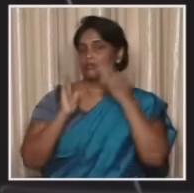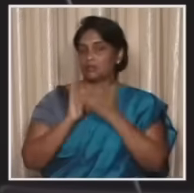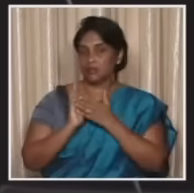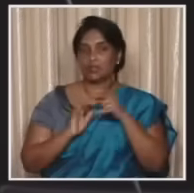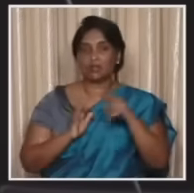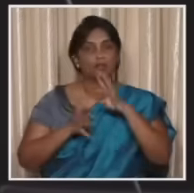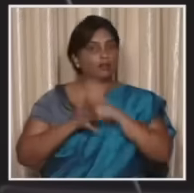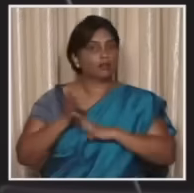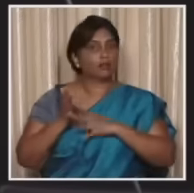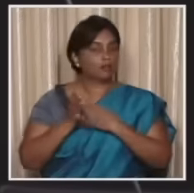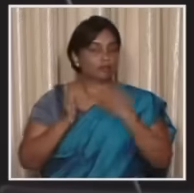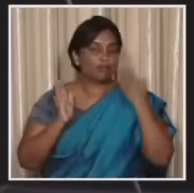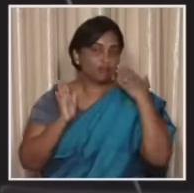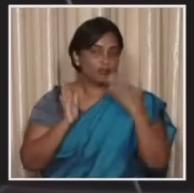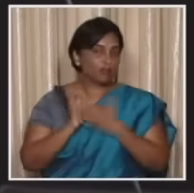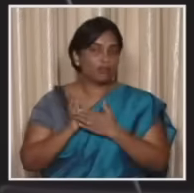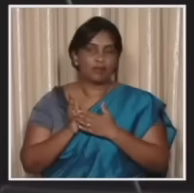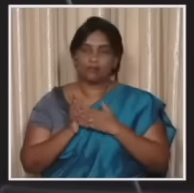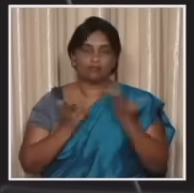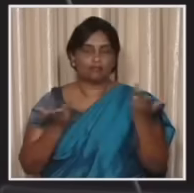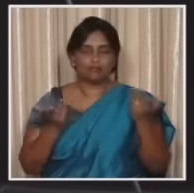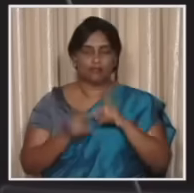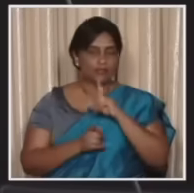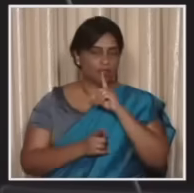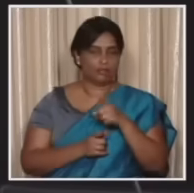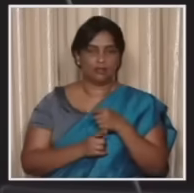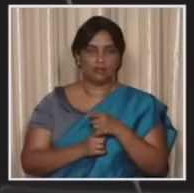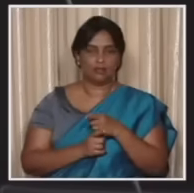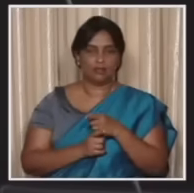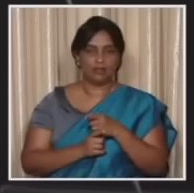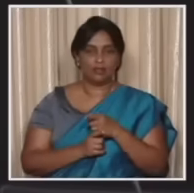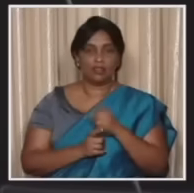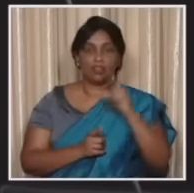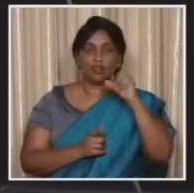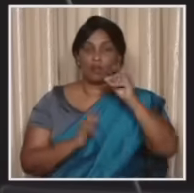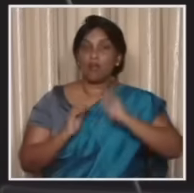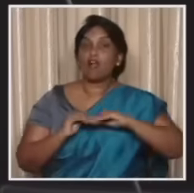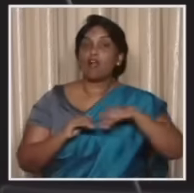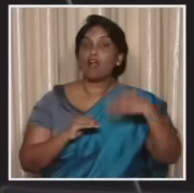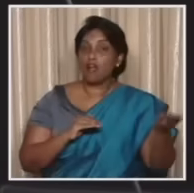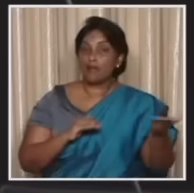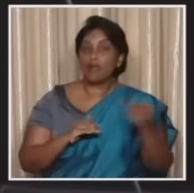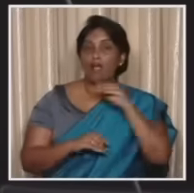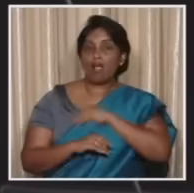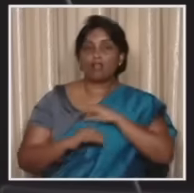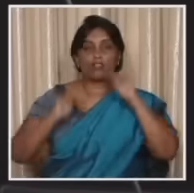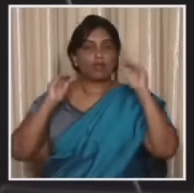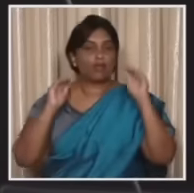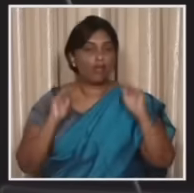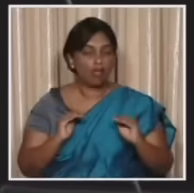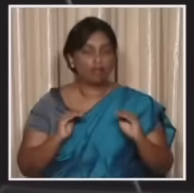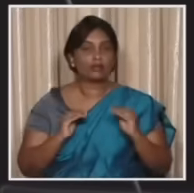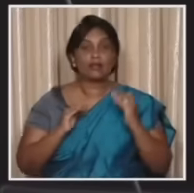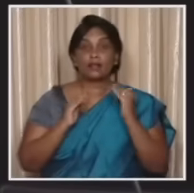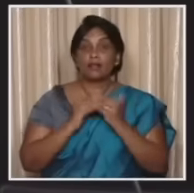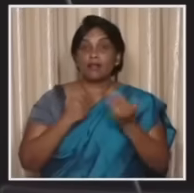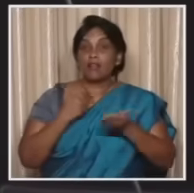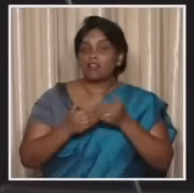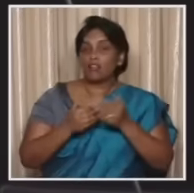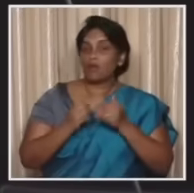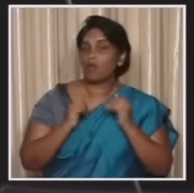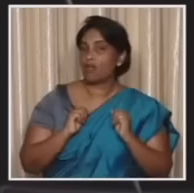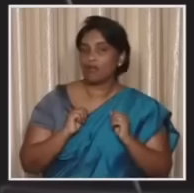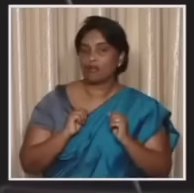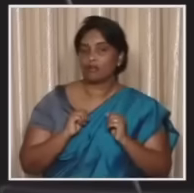මේ අයවැය යෝජනාවල කොහෙවත් නැ මේ කොළඹින් පිට අඩු ආදායම් ලාභීන්ට නිවාස හදන්නේ කොහොමද